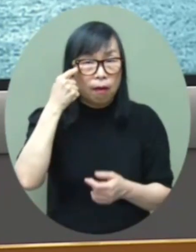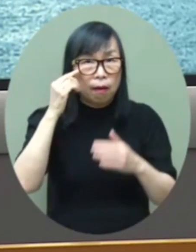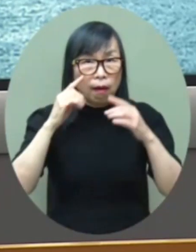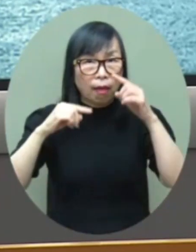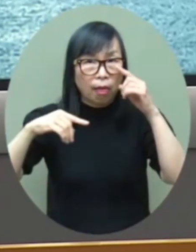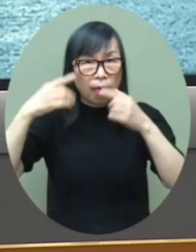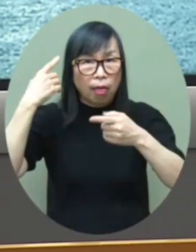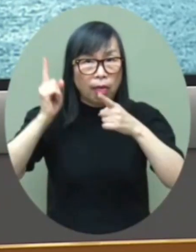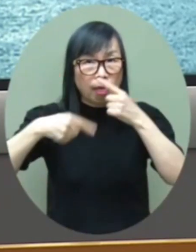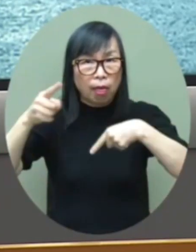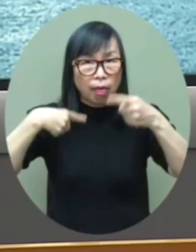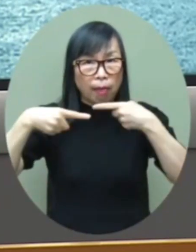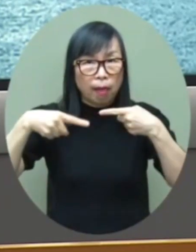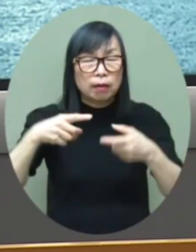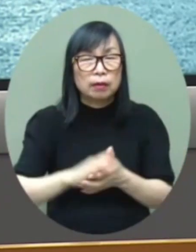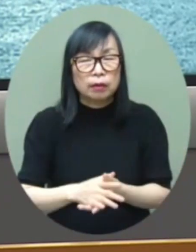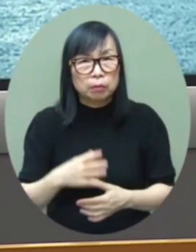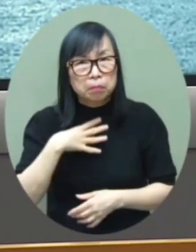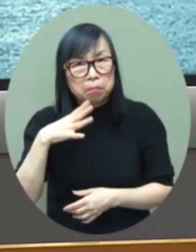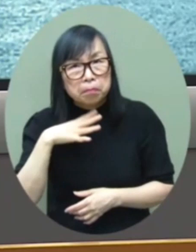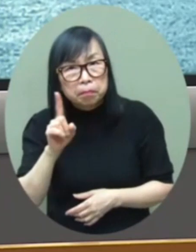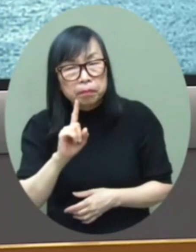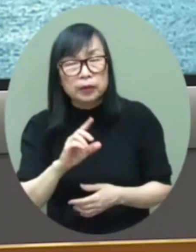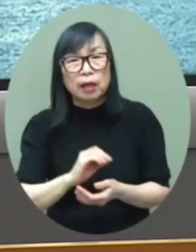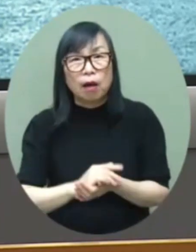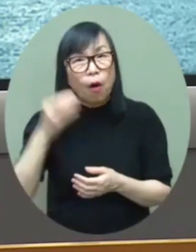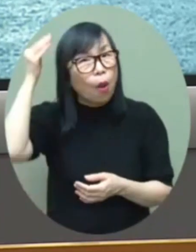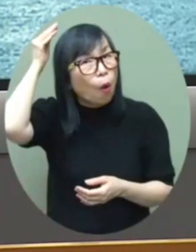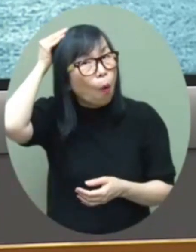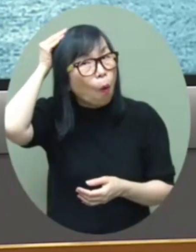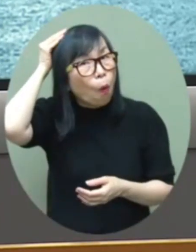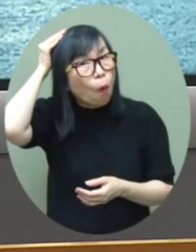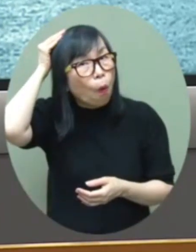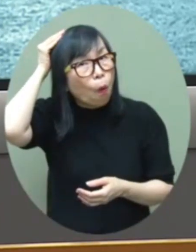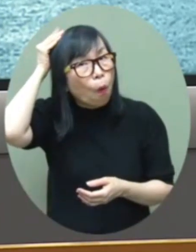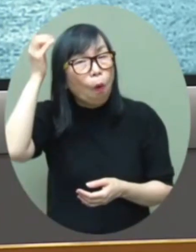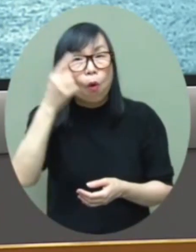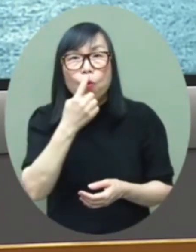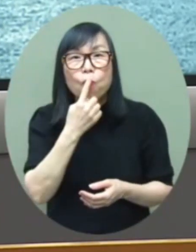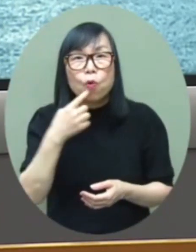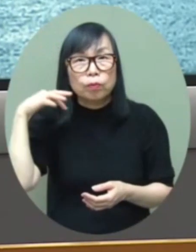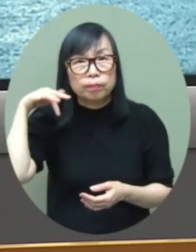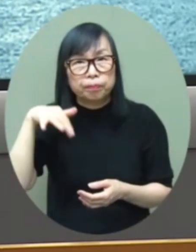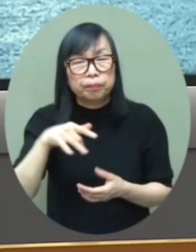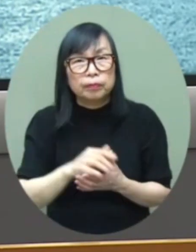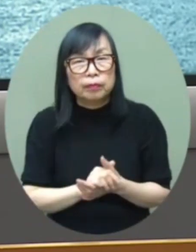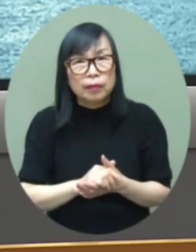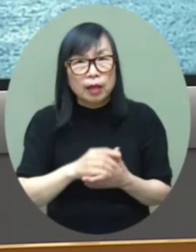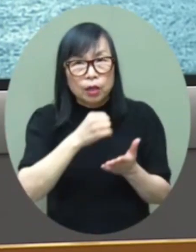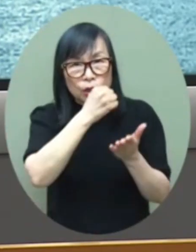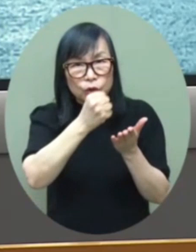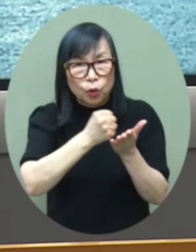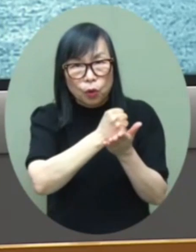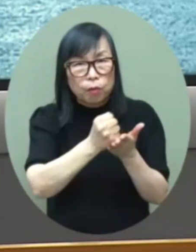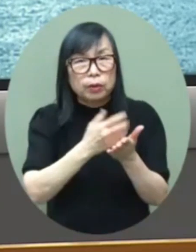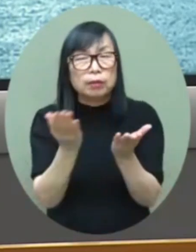的，我們都覺得他的情形都是指向是可能他的腦那裡有一個出血的症狀，做了掃描之後都